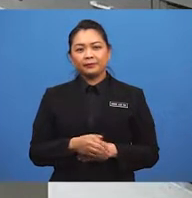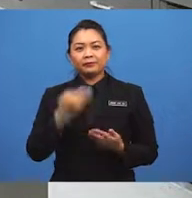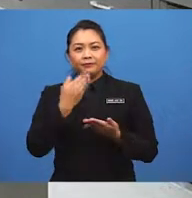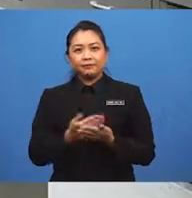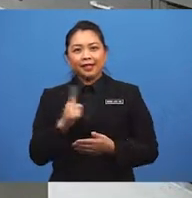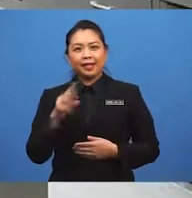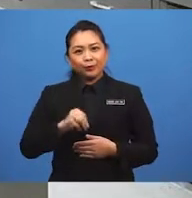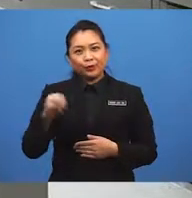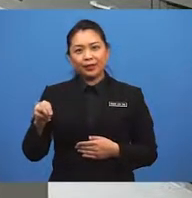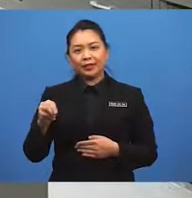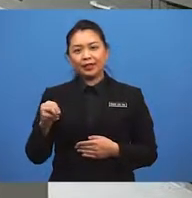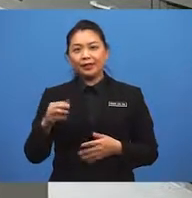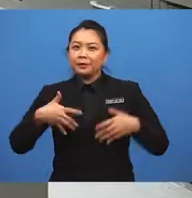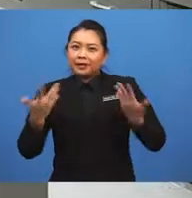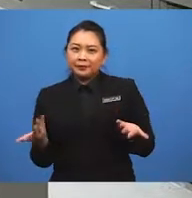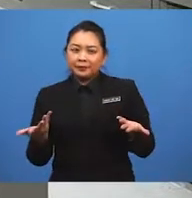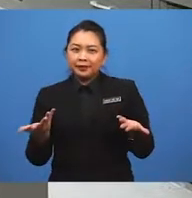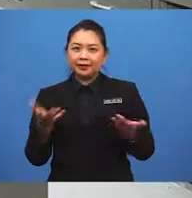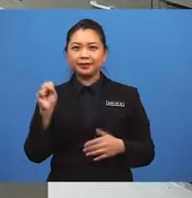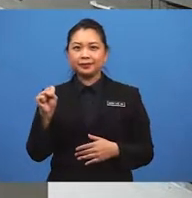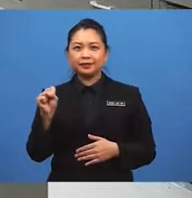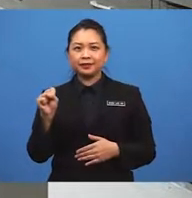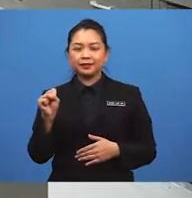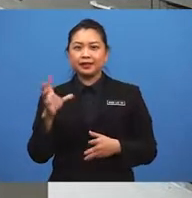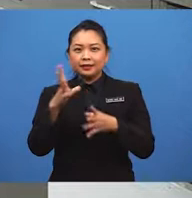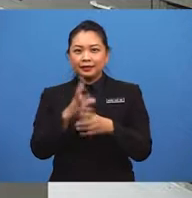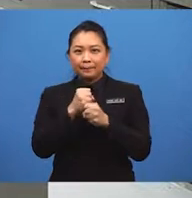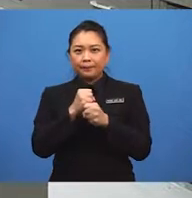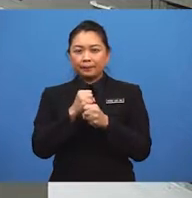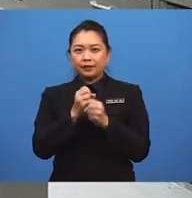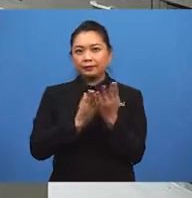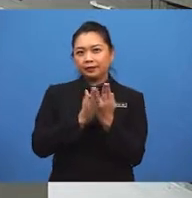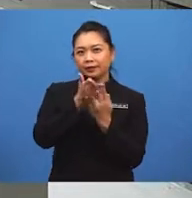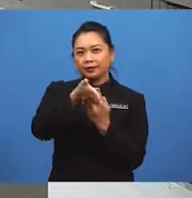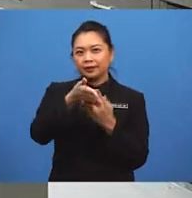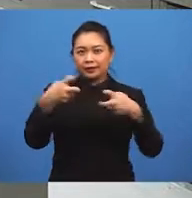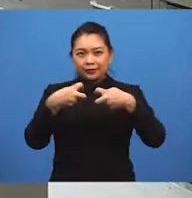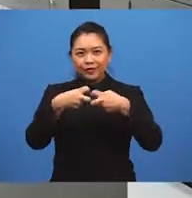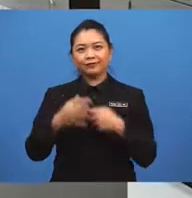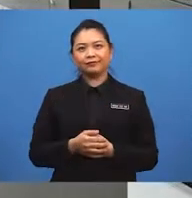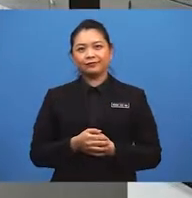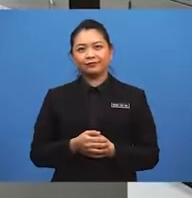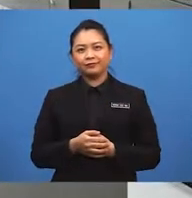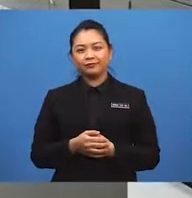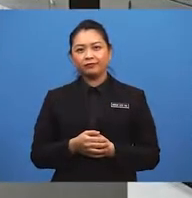Baiklah murid-murid, bagaimanakah semiconductor dapat mengkonduksi elektrik?